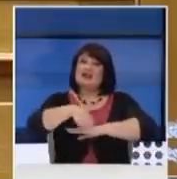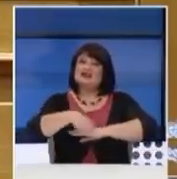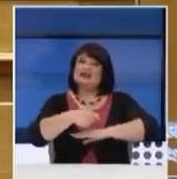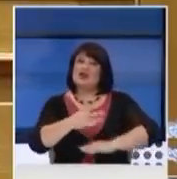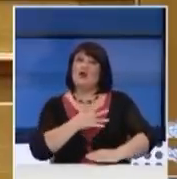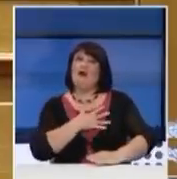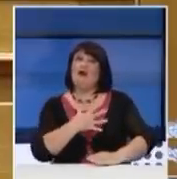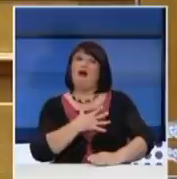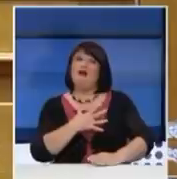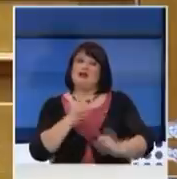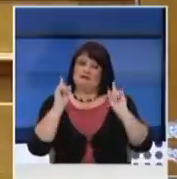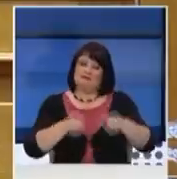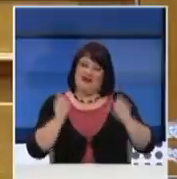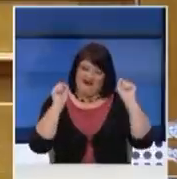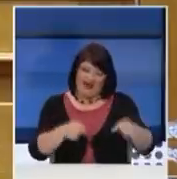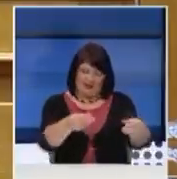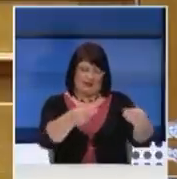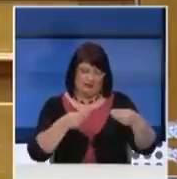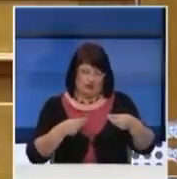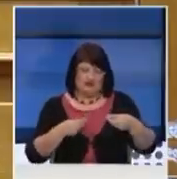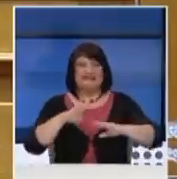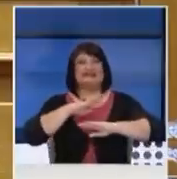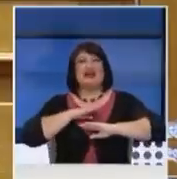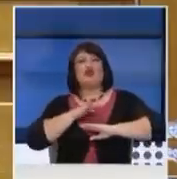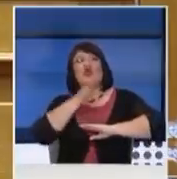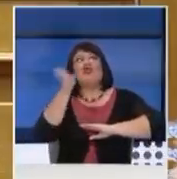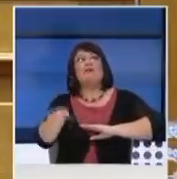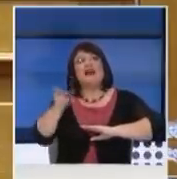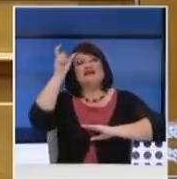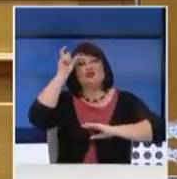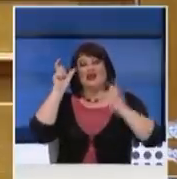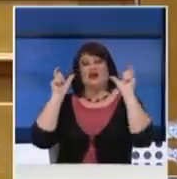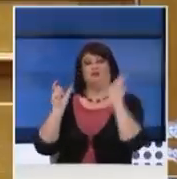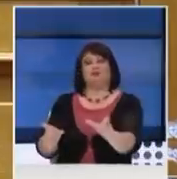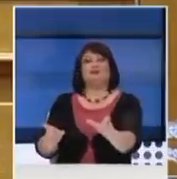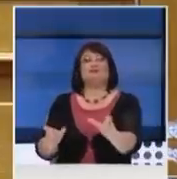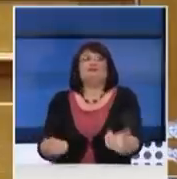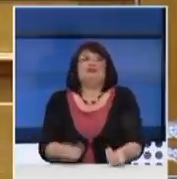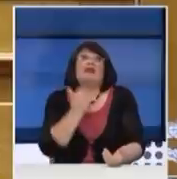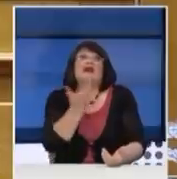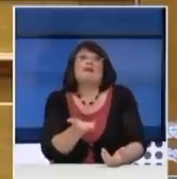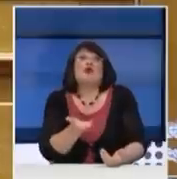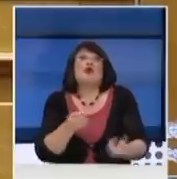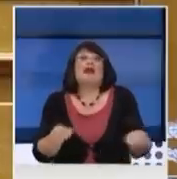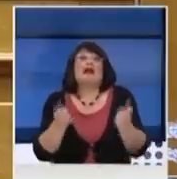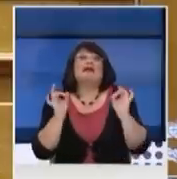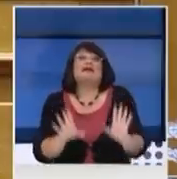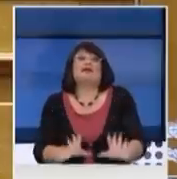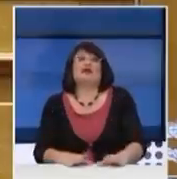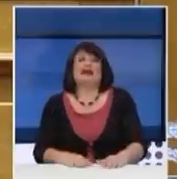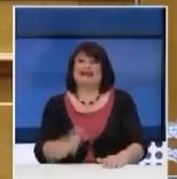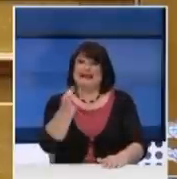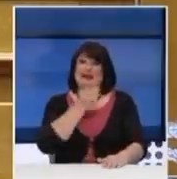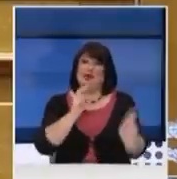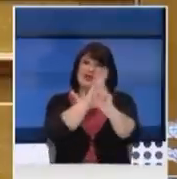αν αποφασίσει υπέρ μας, θα στείλει στρατό να επιβάλλει την άποψή της? Δεν έχει στρατό. Δεν μπορεί. Τι θέλετε πάλι? Το